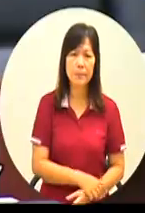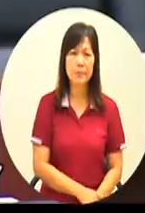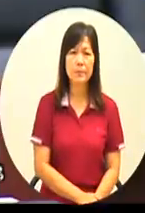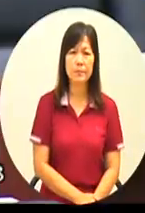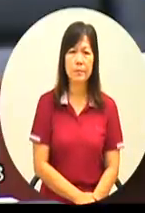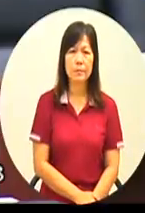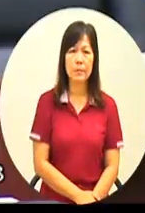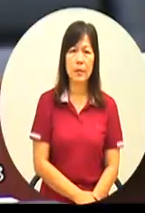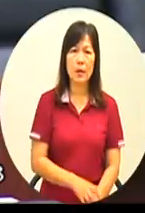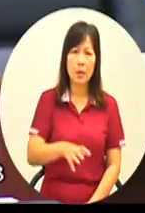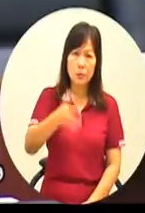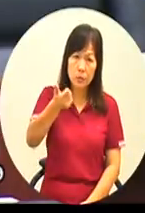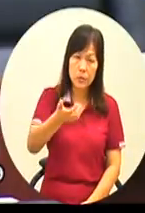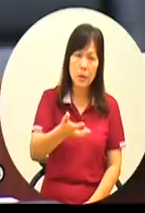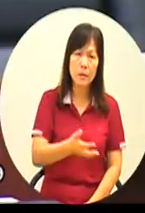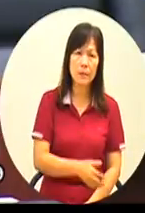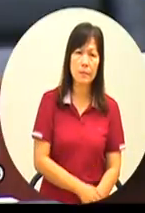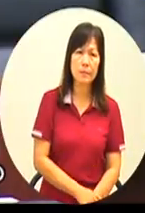局长，